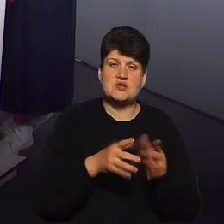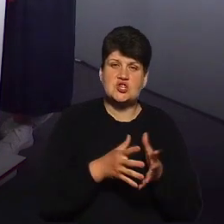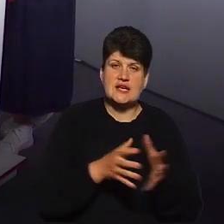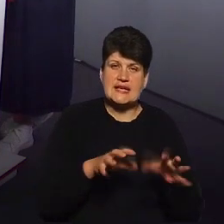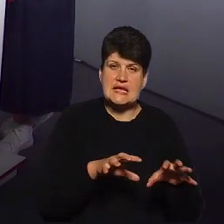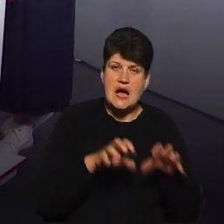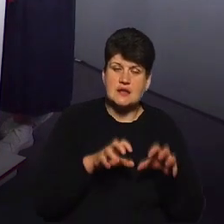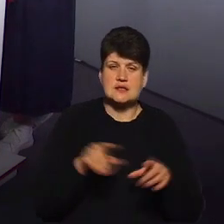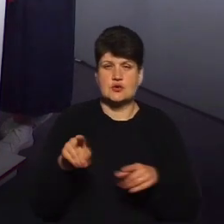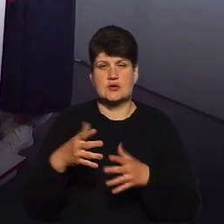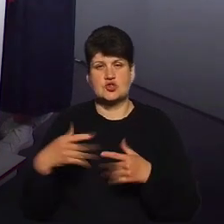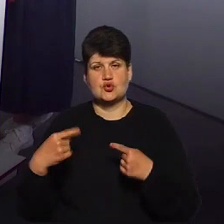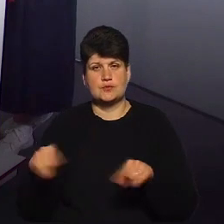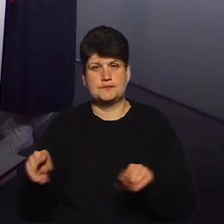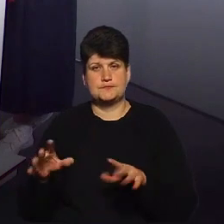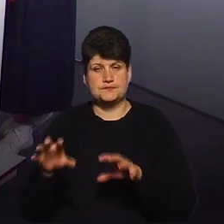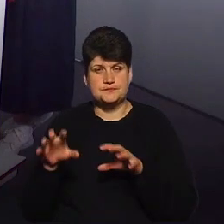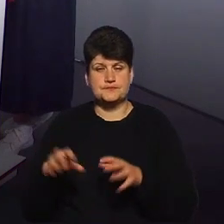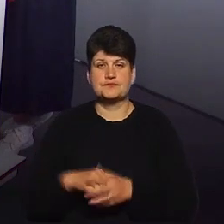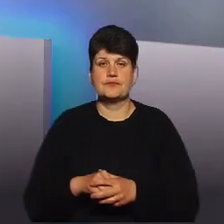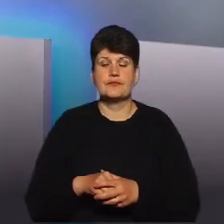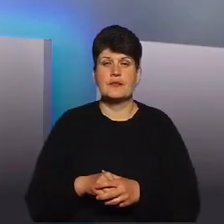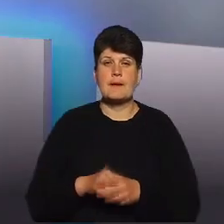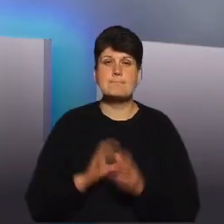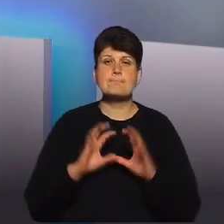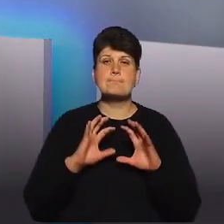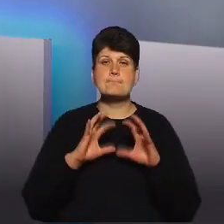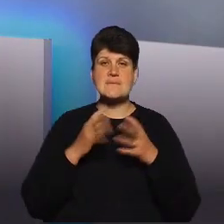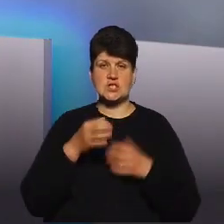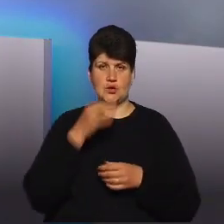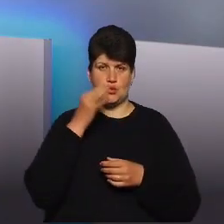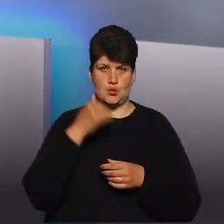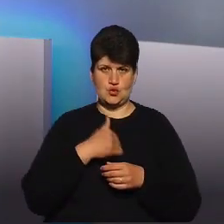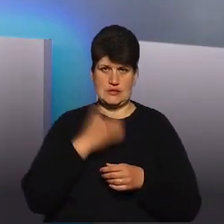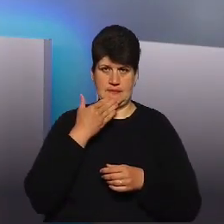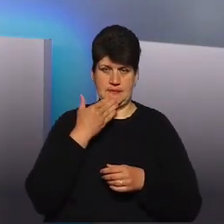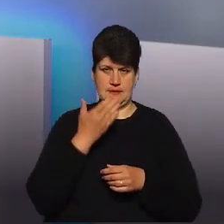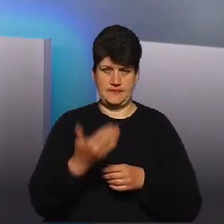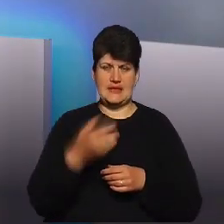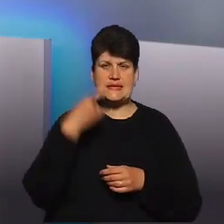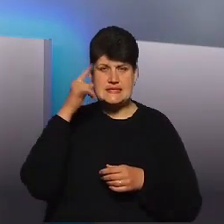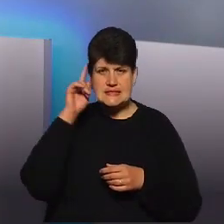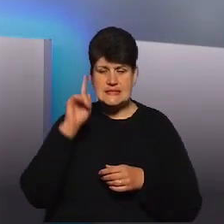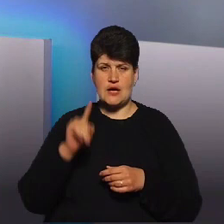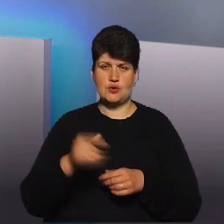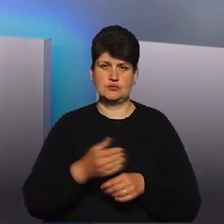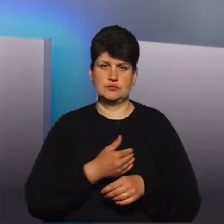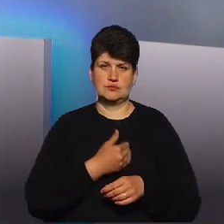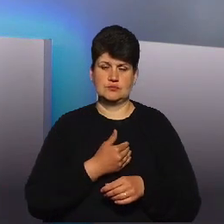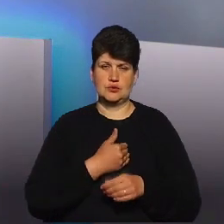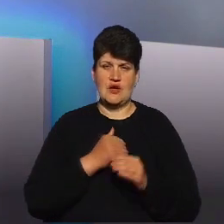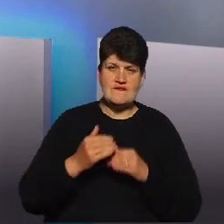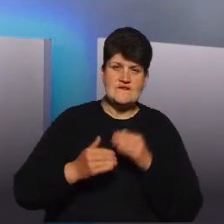тягнеться. Так. Про міжнародний досвід ще хотів запитати. Знаю, що просто прагнете вийти так на міжнародний рівень